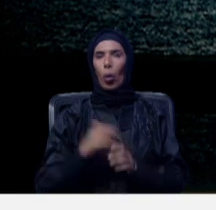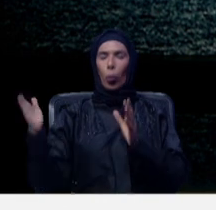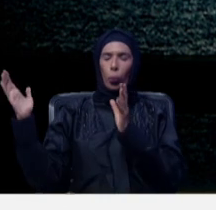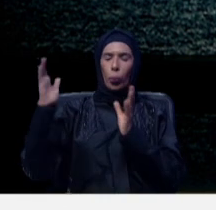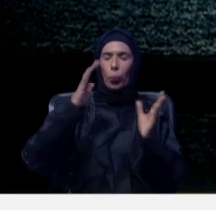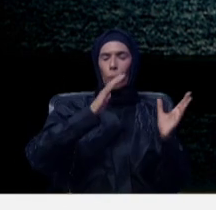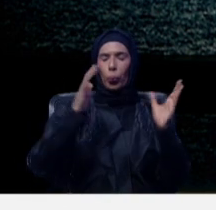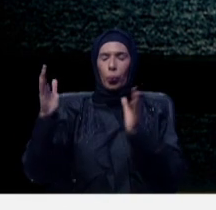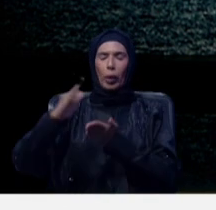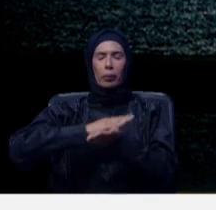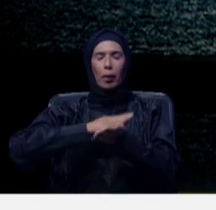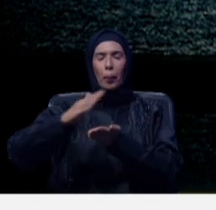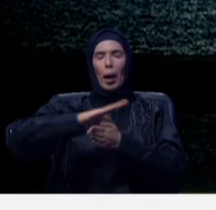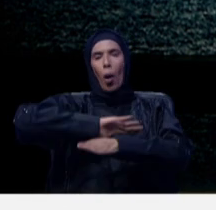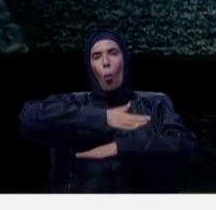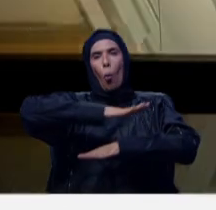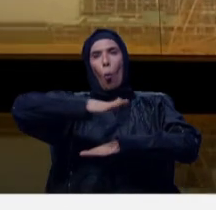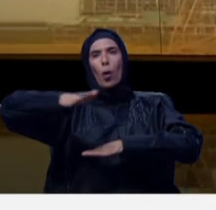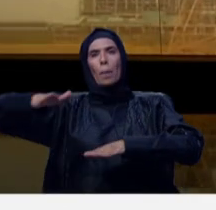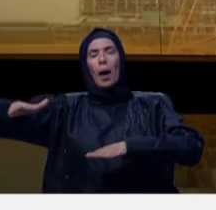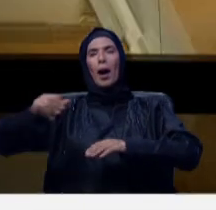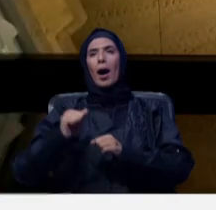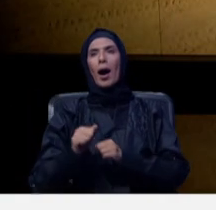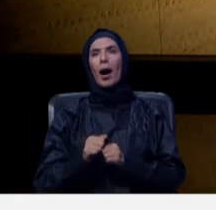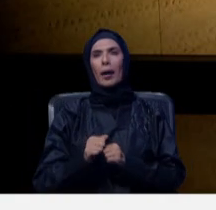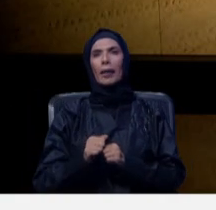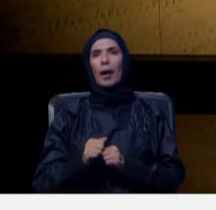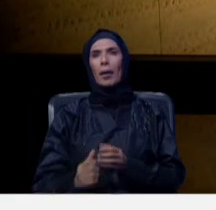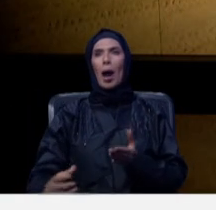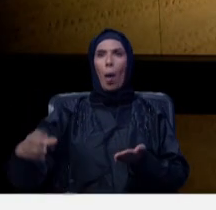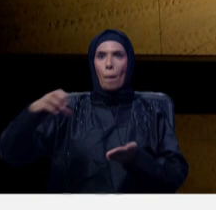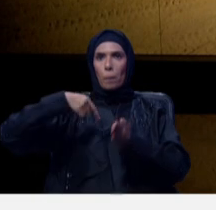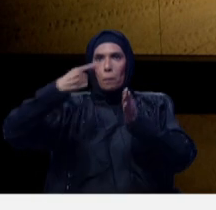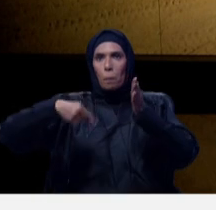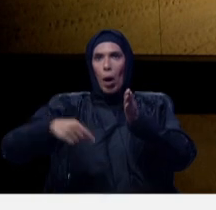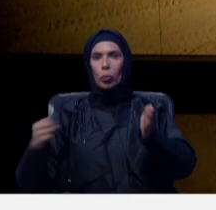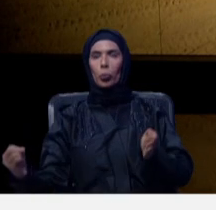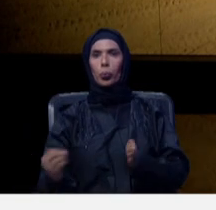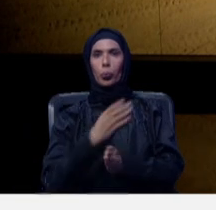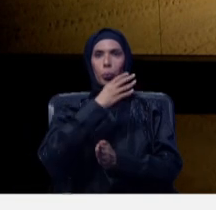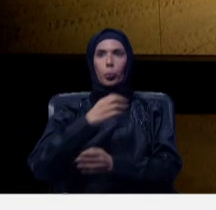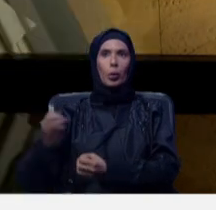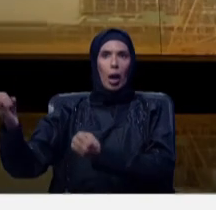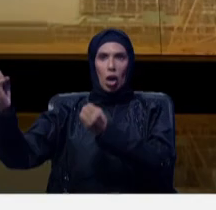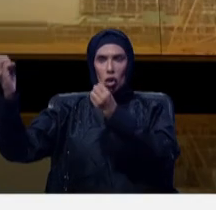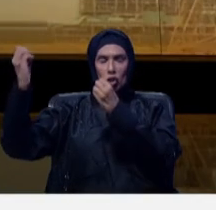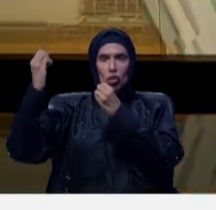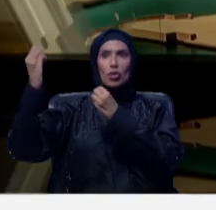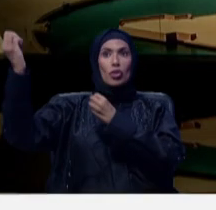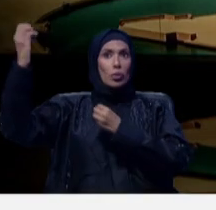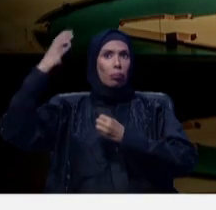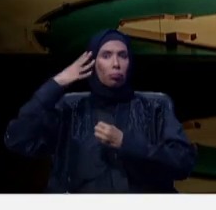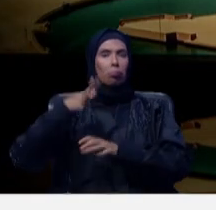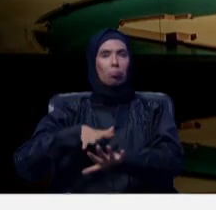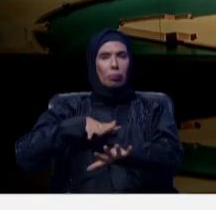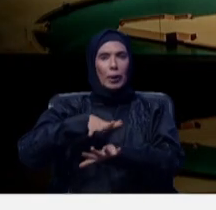اليابسة والمسطحات المائية، ثانيا مشروع محطة مركزية لتوليد الطاقة الشمسية، ثالثا دمج حلول